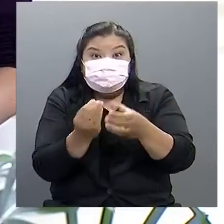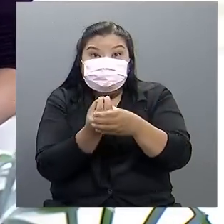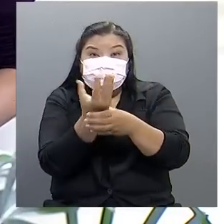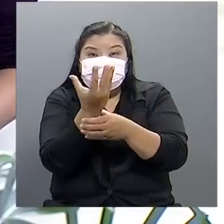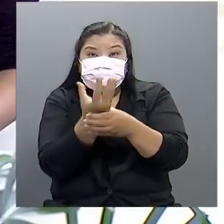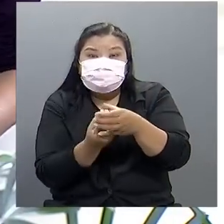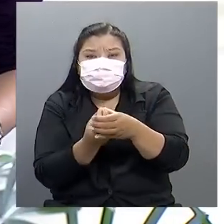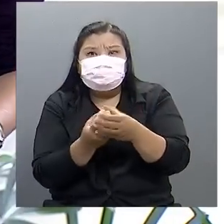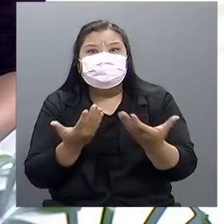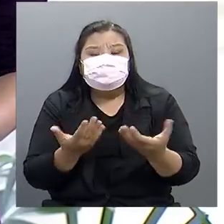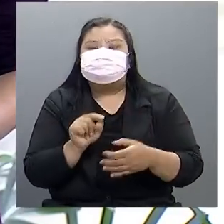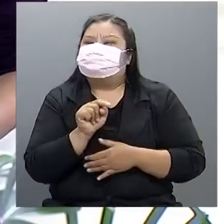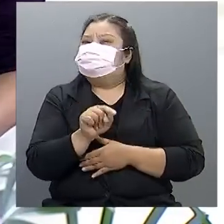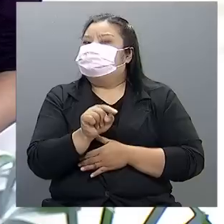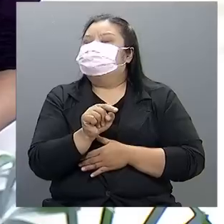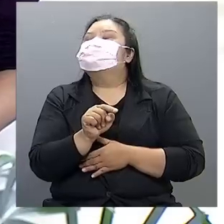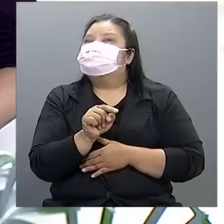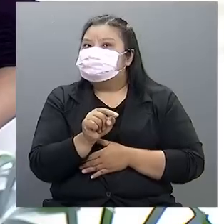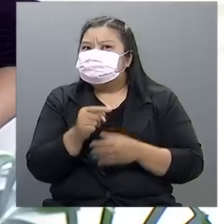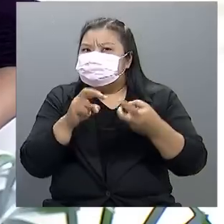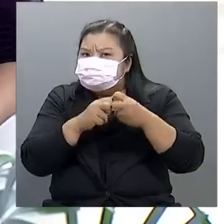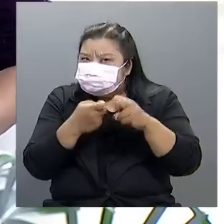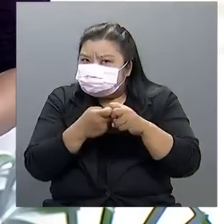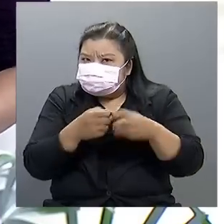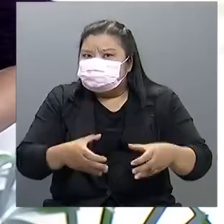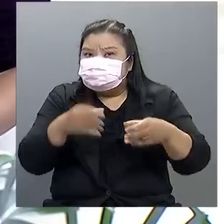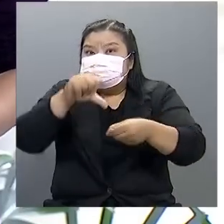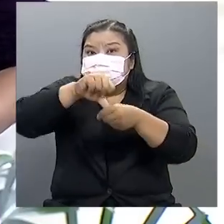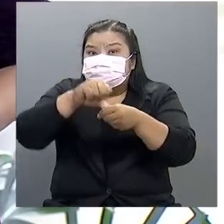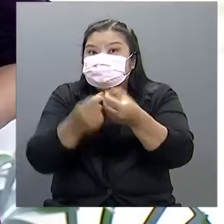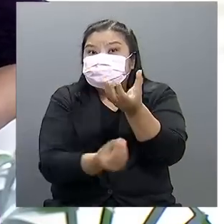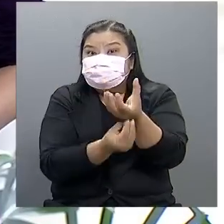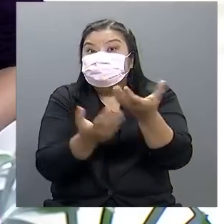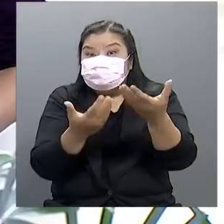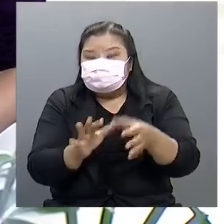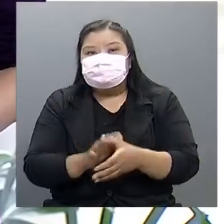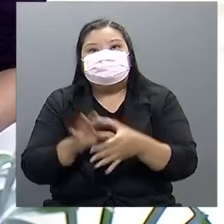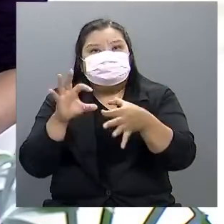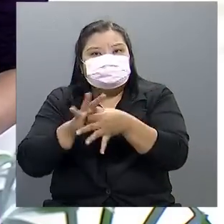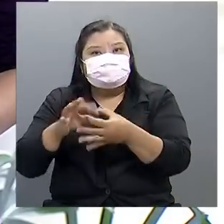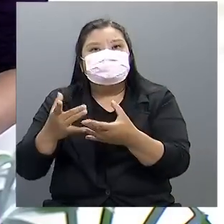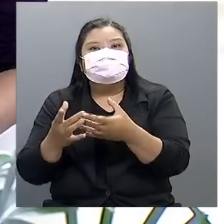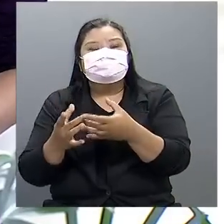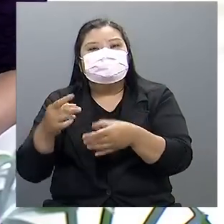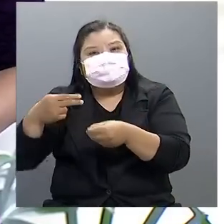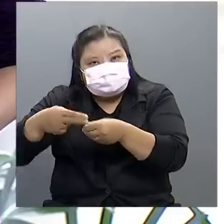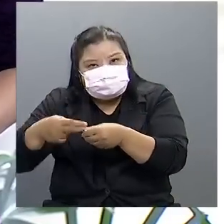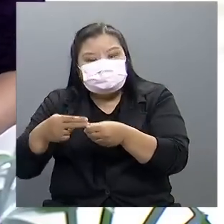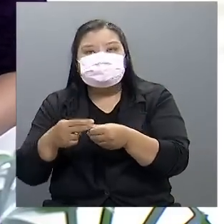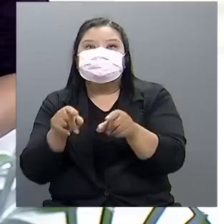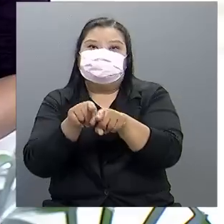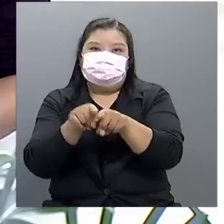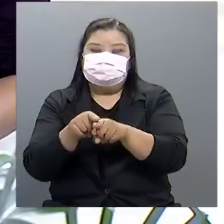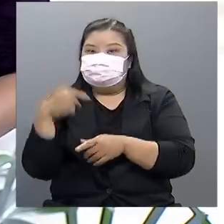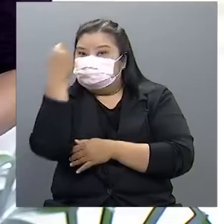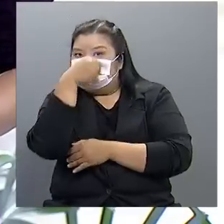เรื่นวงน้มันอัี้ก็าจจะ้จะนทีหน่วยงานดเกยวข้ตั